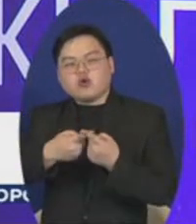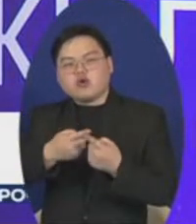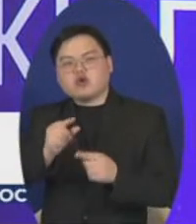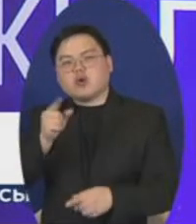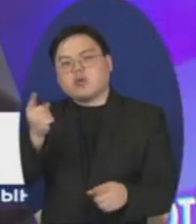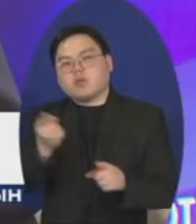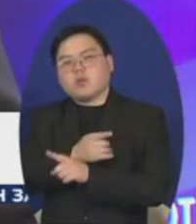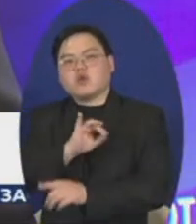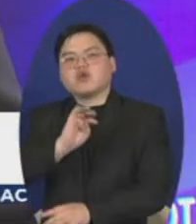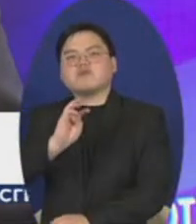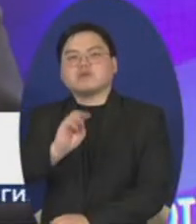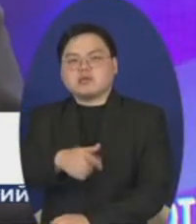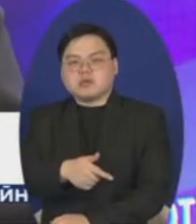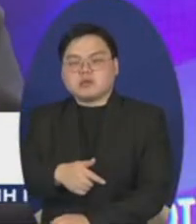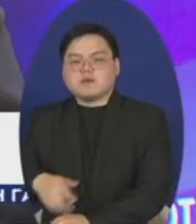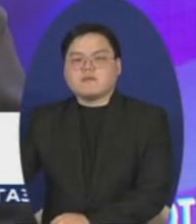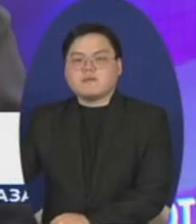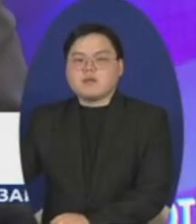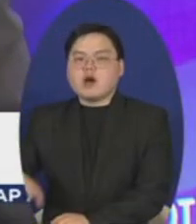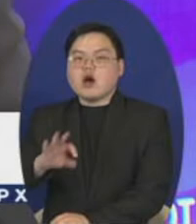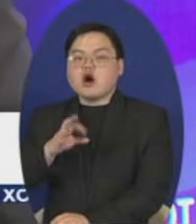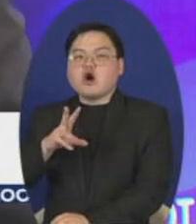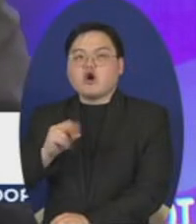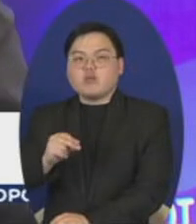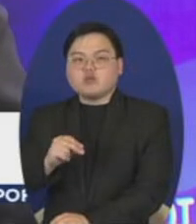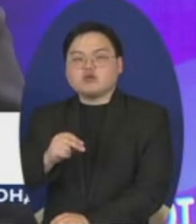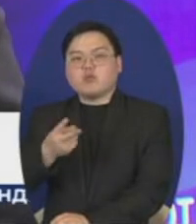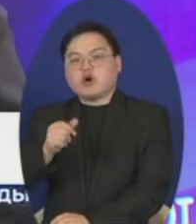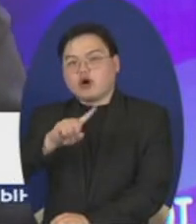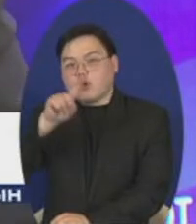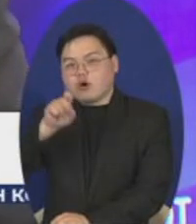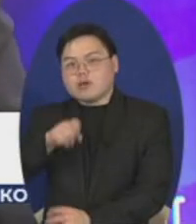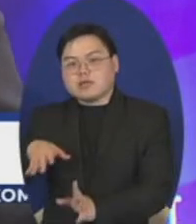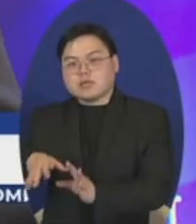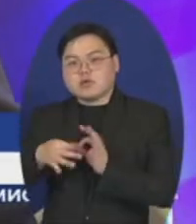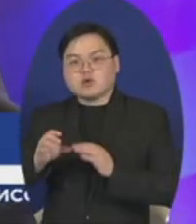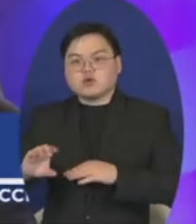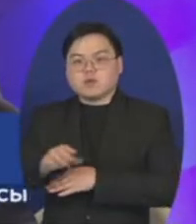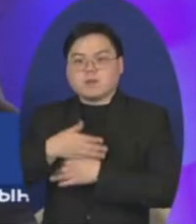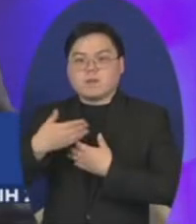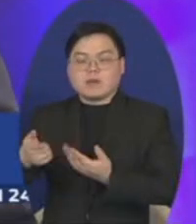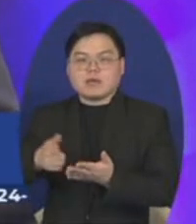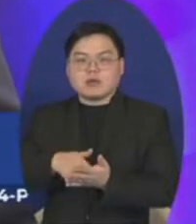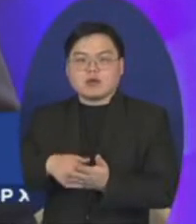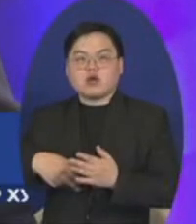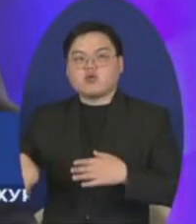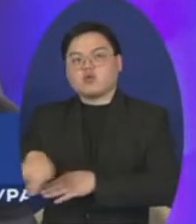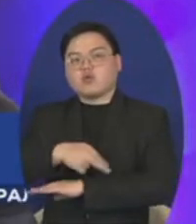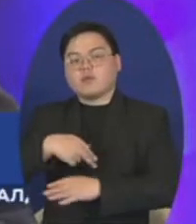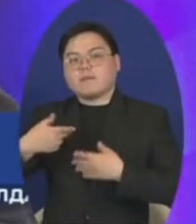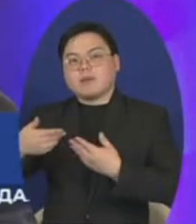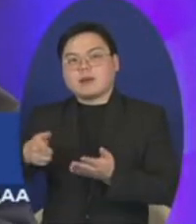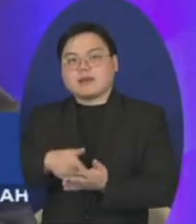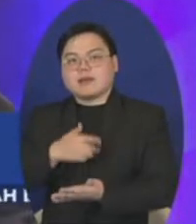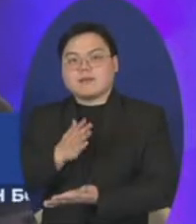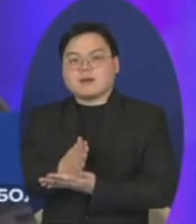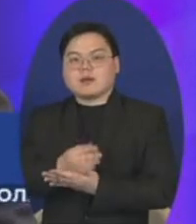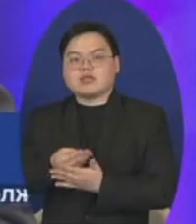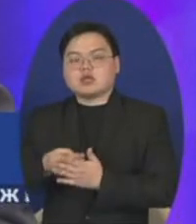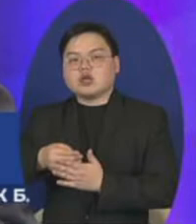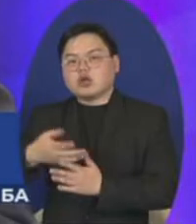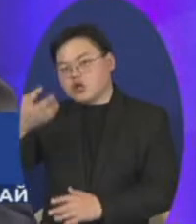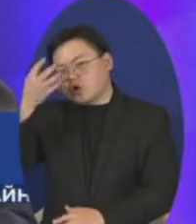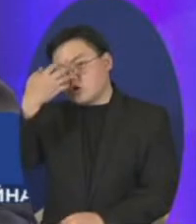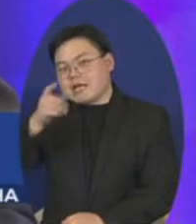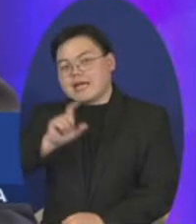гэж ойлгож байгаа. Өмч хөрөнгөтэй холбоотой асуудлуудыг сум руу шилжүүлэх хэрэгтэй байна. Аймаг руу шилжүүлэх хэрэгтэй байна. Дүүрэг дүн шилжүүлэх хэрэгтэй байна. Өөрөлдөх юм бол төрийн тодорхой эрх